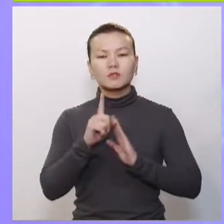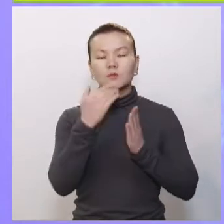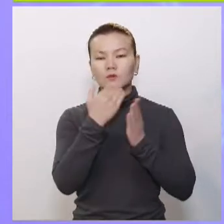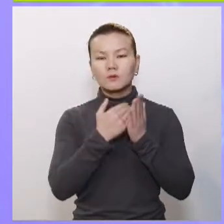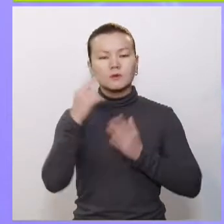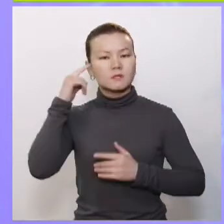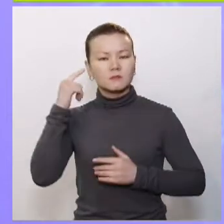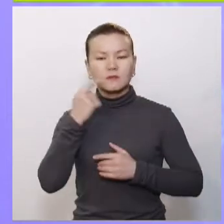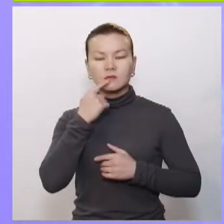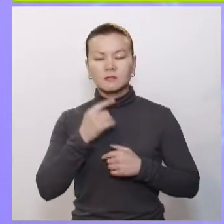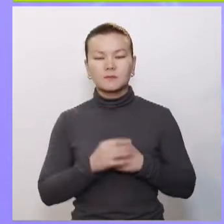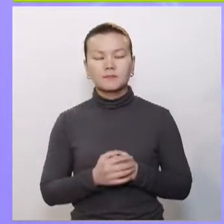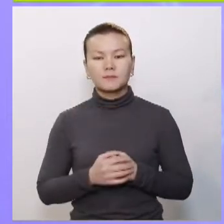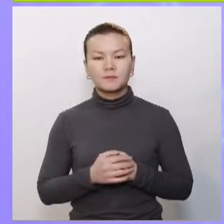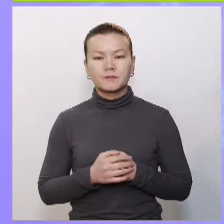баштайбыз.